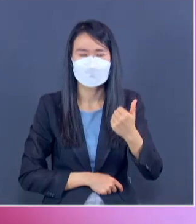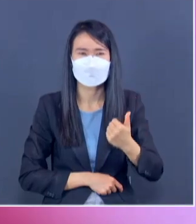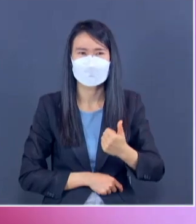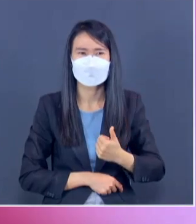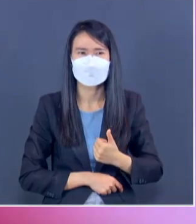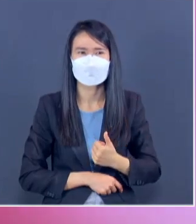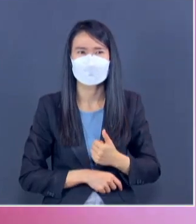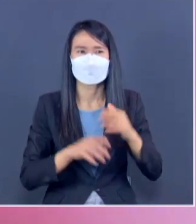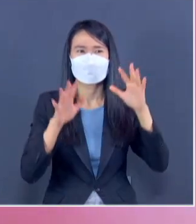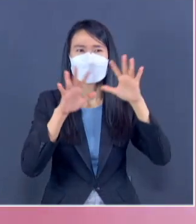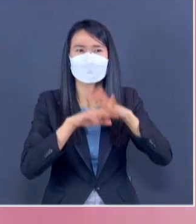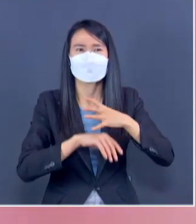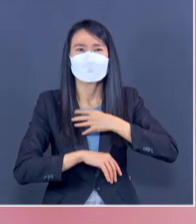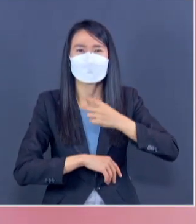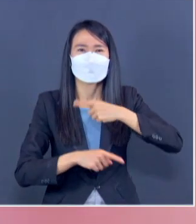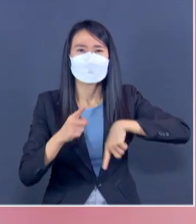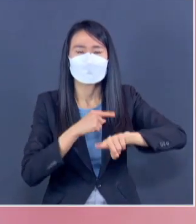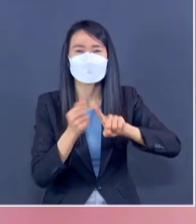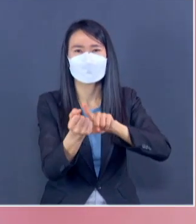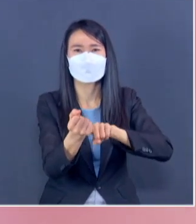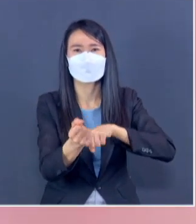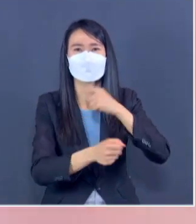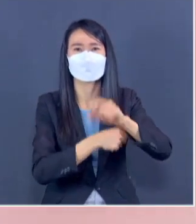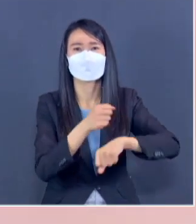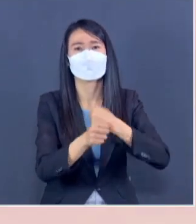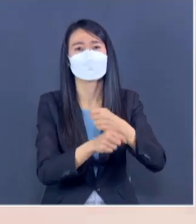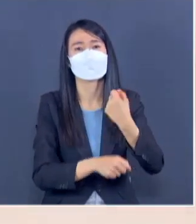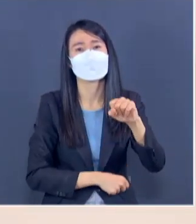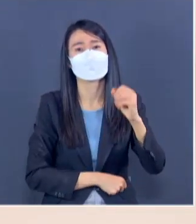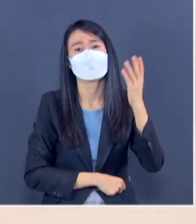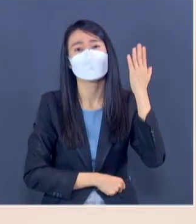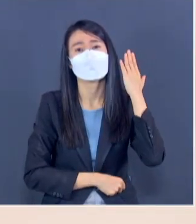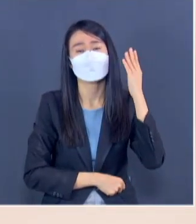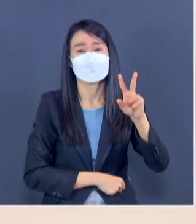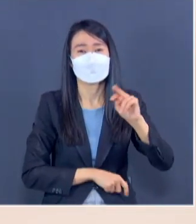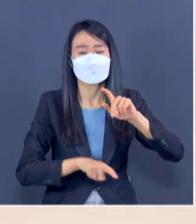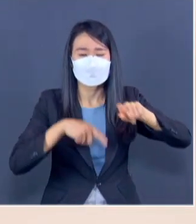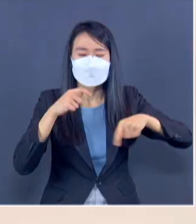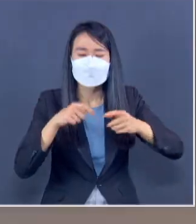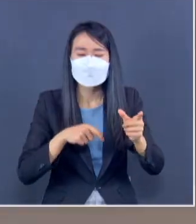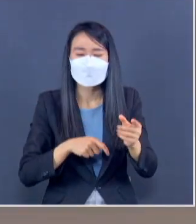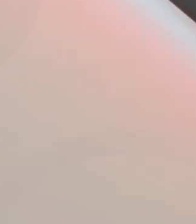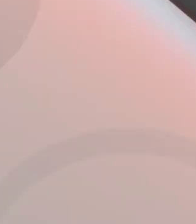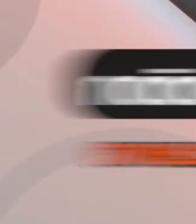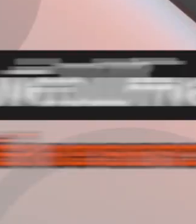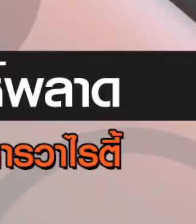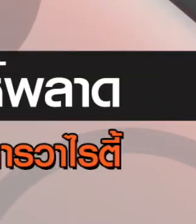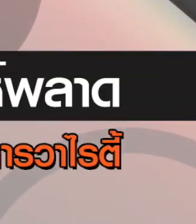พัดหวนหลังจากเกือบ10ปีที่แล้วทั้งคู่เคยเดทกันเป็นเวลาสั้นๆค่ะ